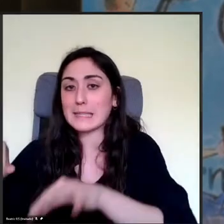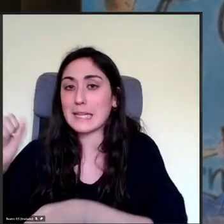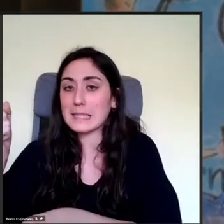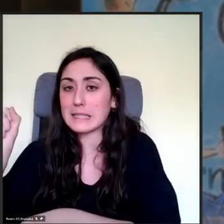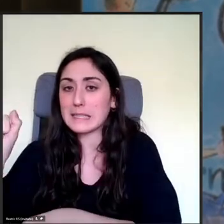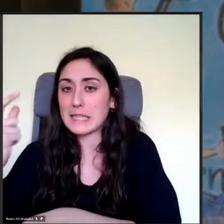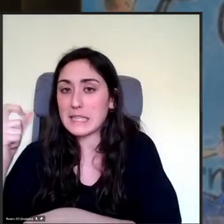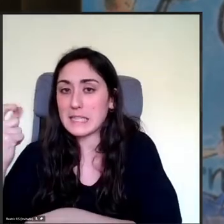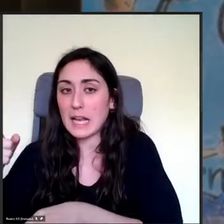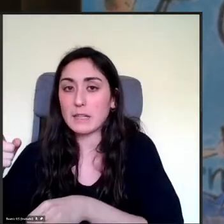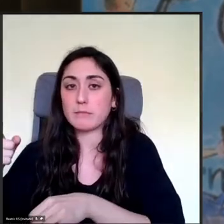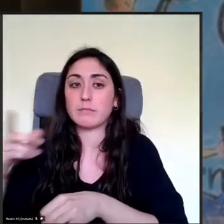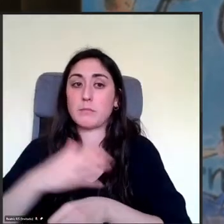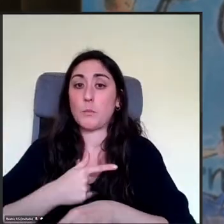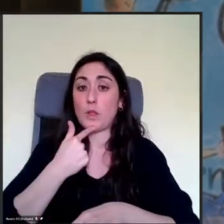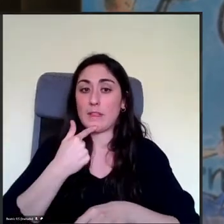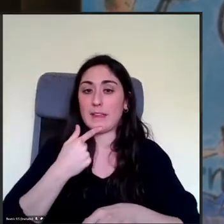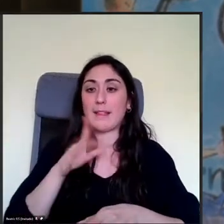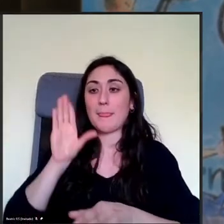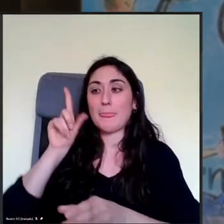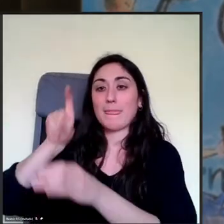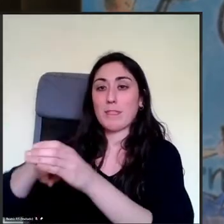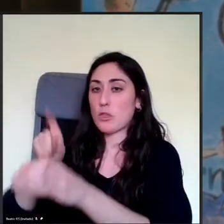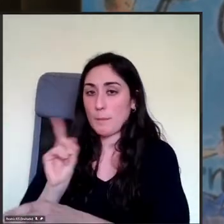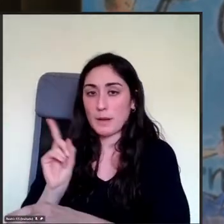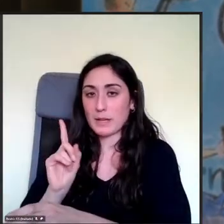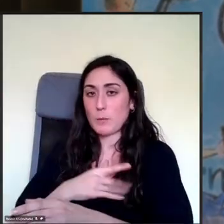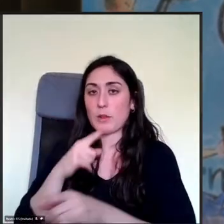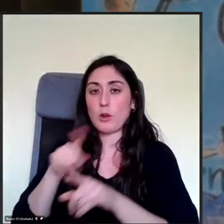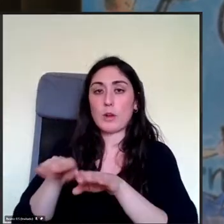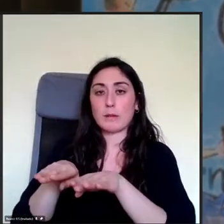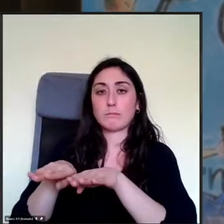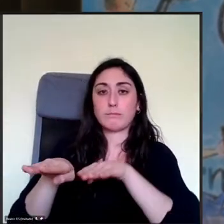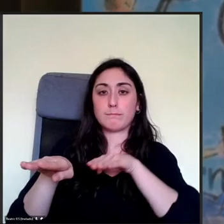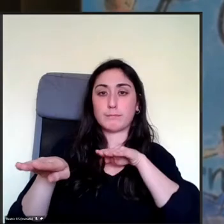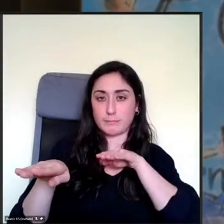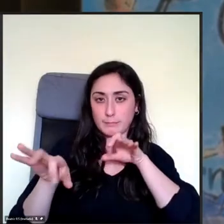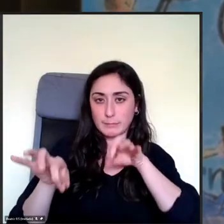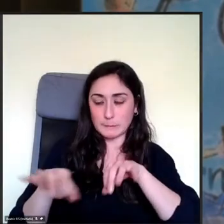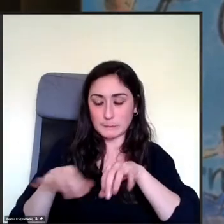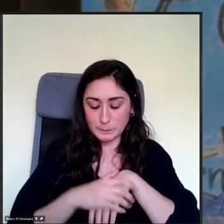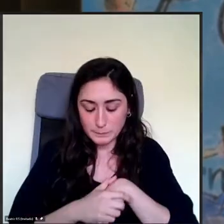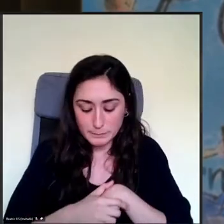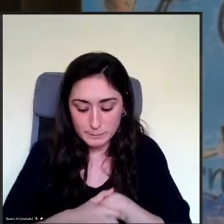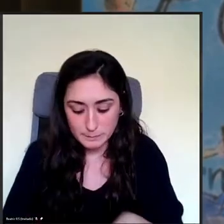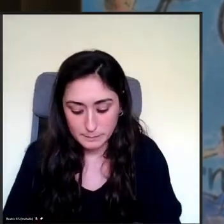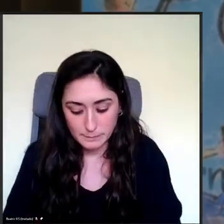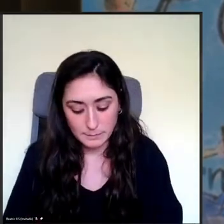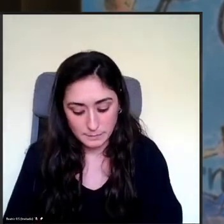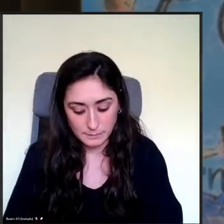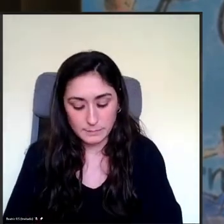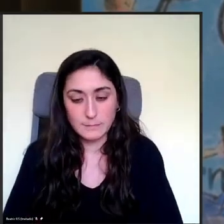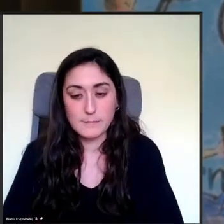del progrés. Per altra banda, l'emprenedoria femenina, que té la seva empremta, qualsevol